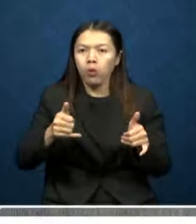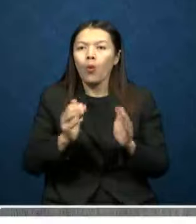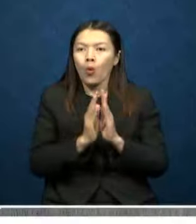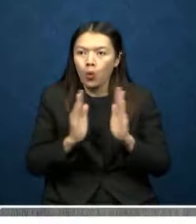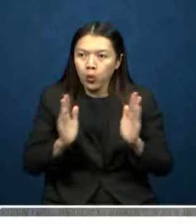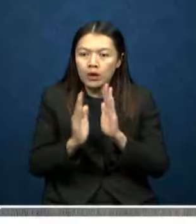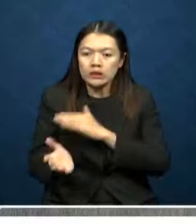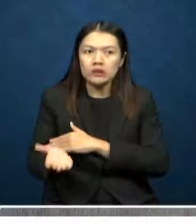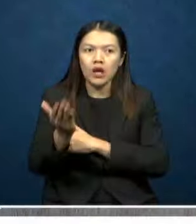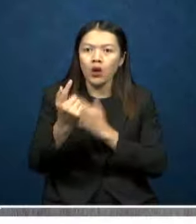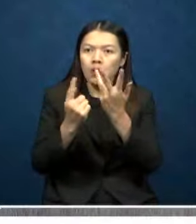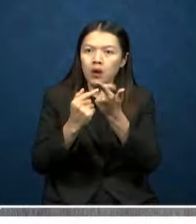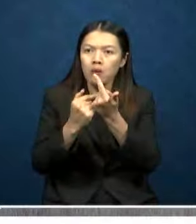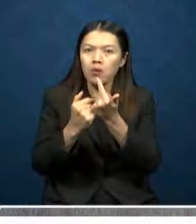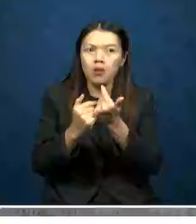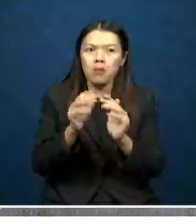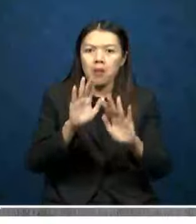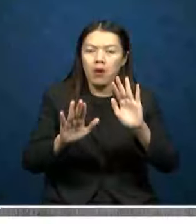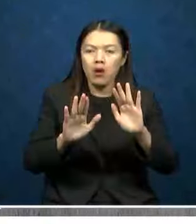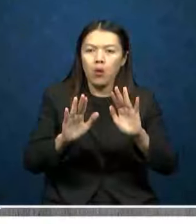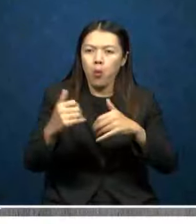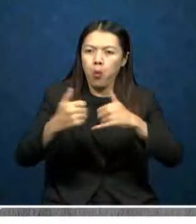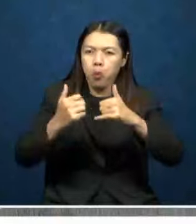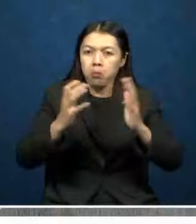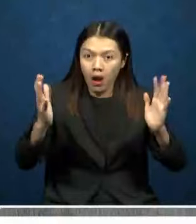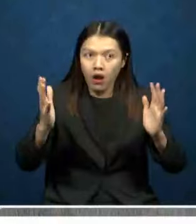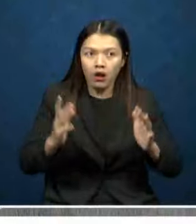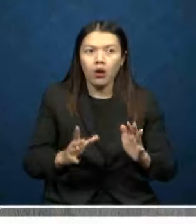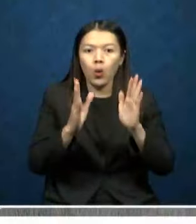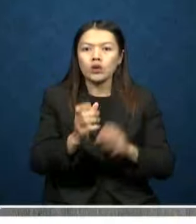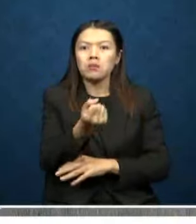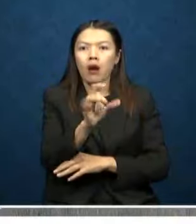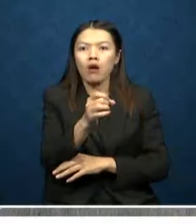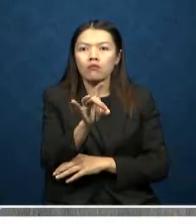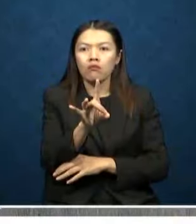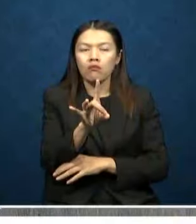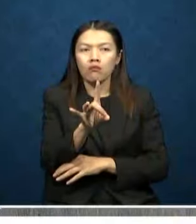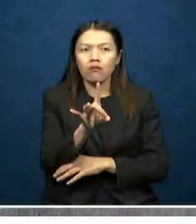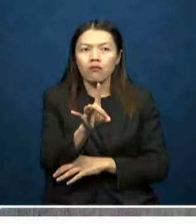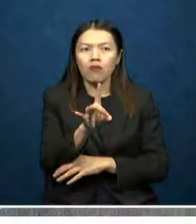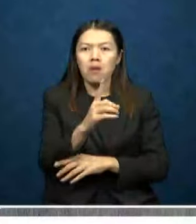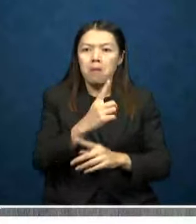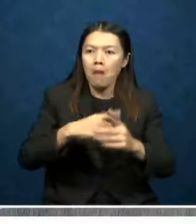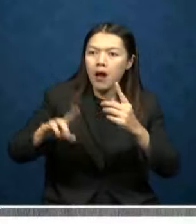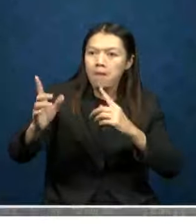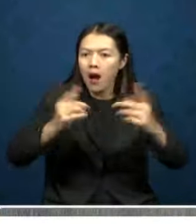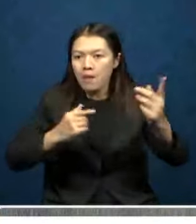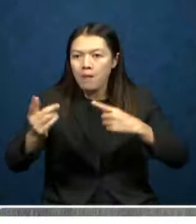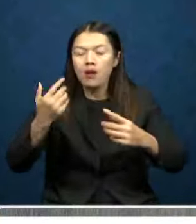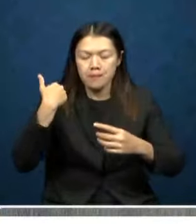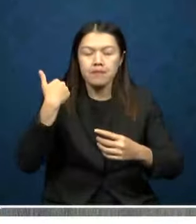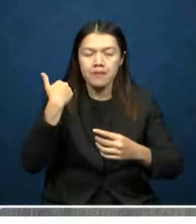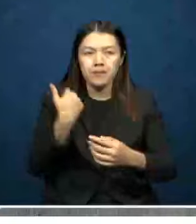เมื่อเช้าเผมนับดูเป็นจำนวนคณะรัฐมนตรีที่มามากที่สุด 18ท่านแล้วก็วนเวียนไปมานะครับ